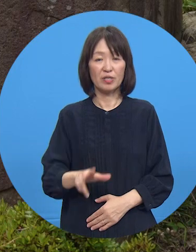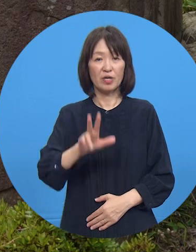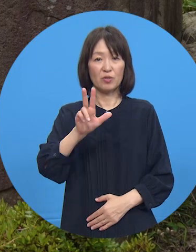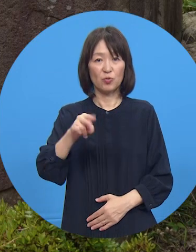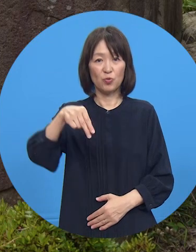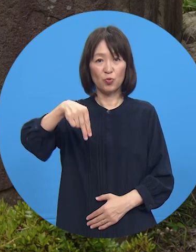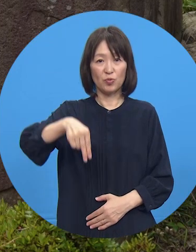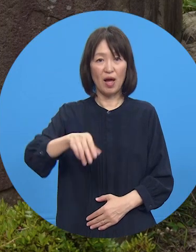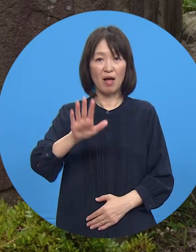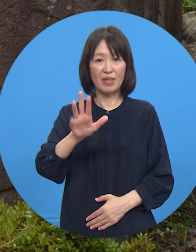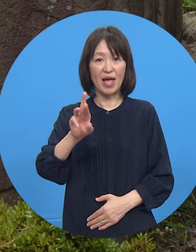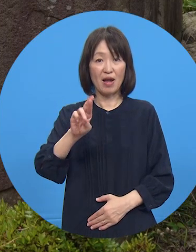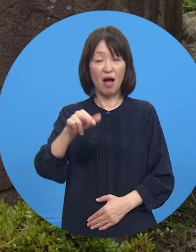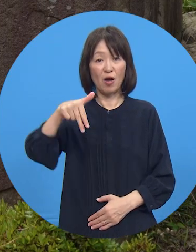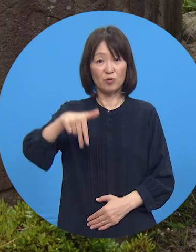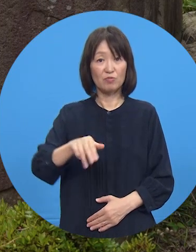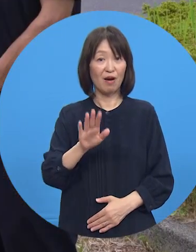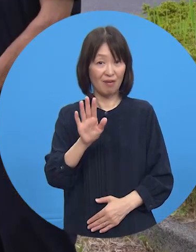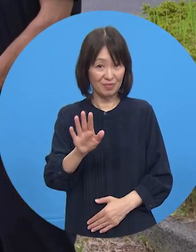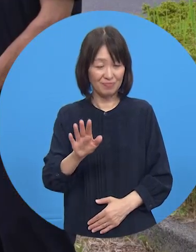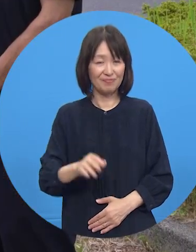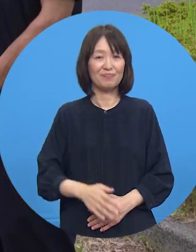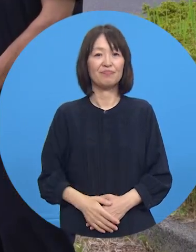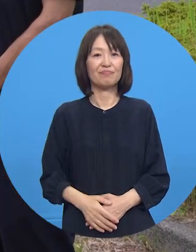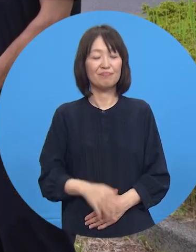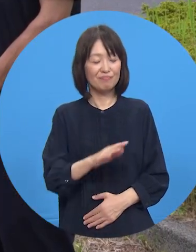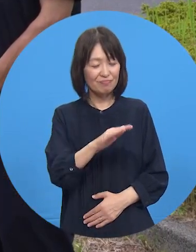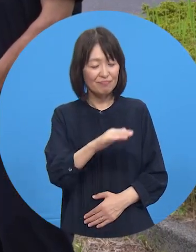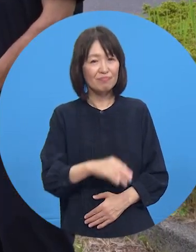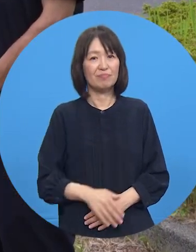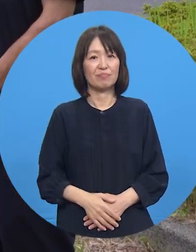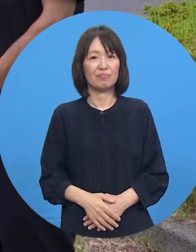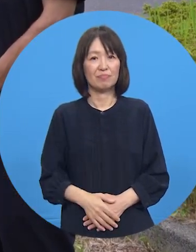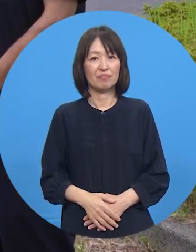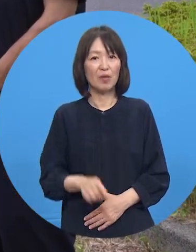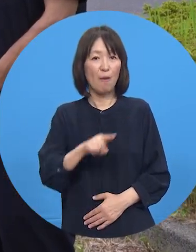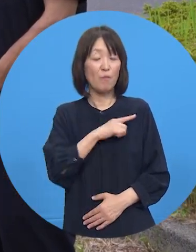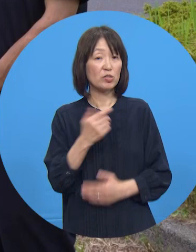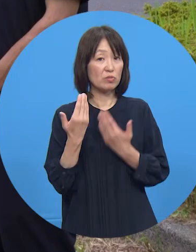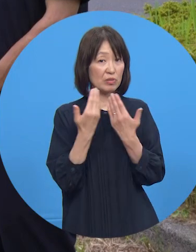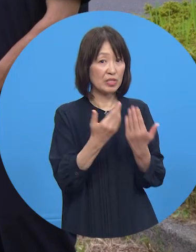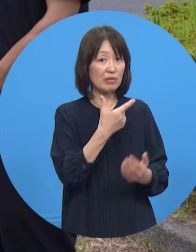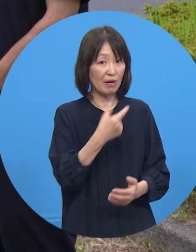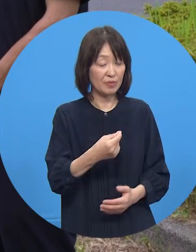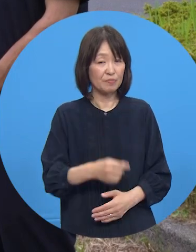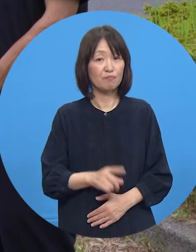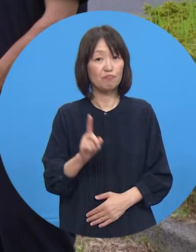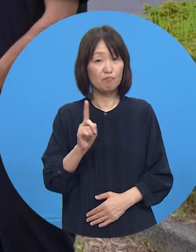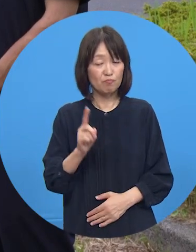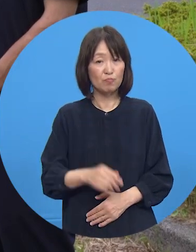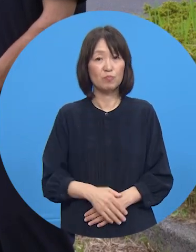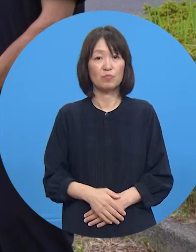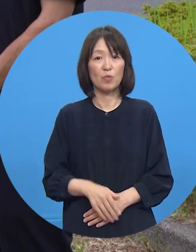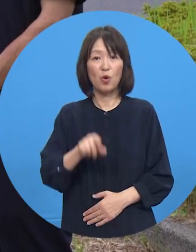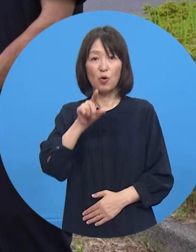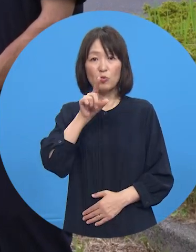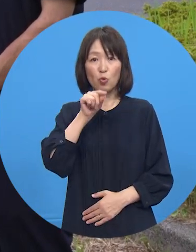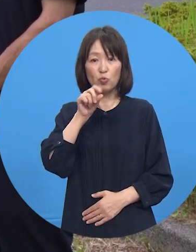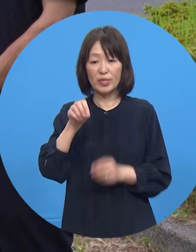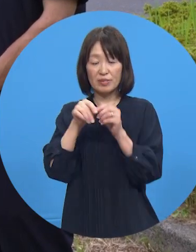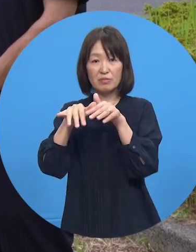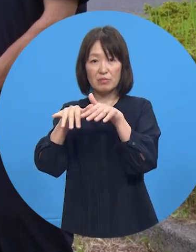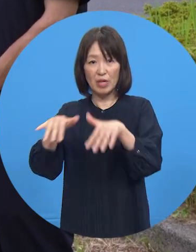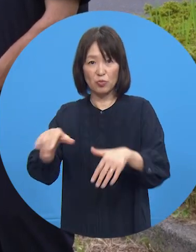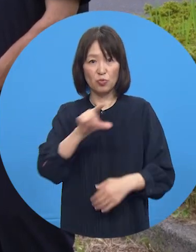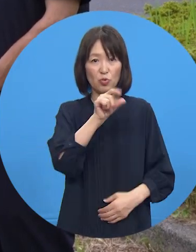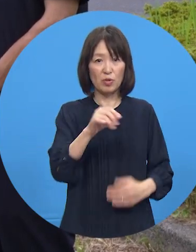るということですが、 皆さんまずお聞きしたいんですが、そもそもなぜ鳥取砂丘が月